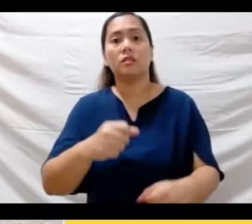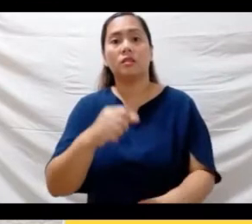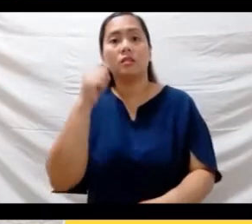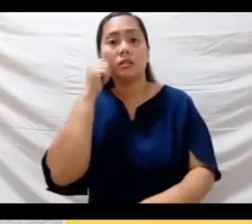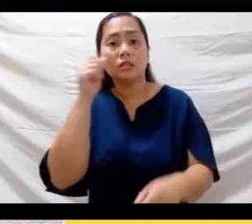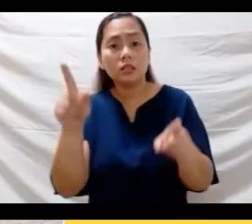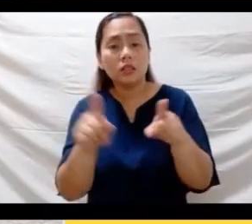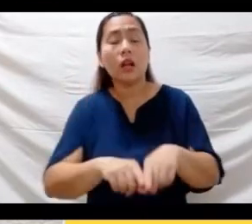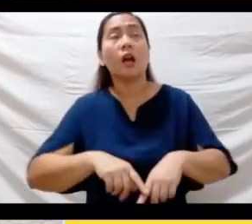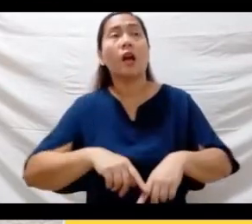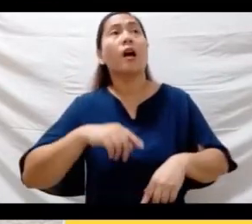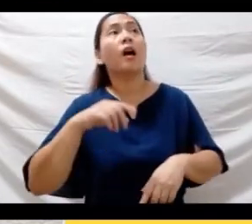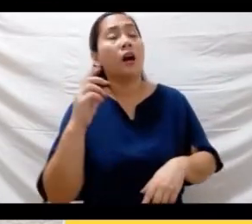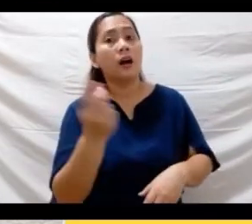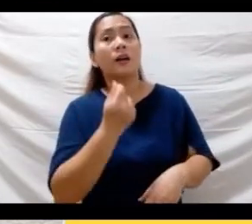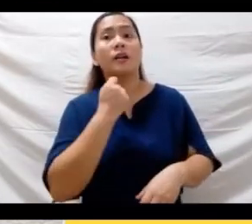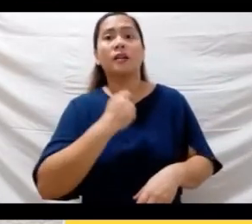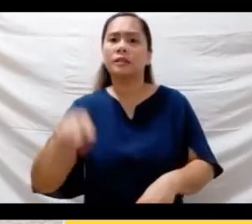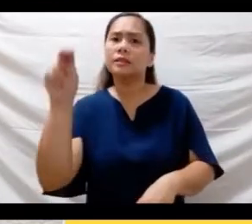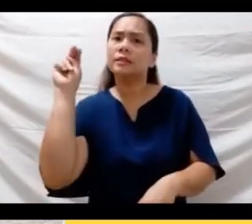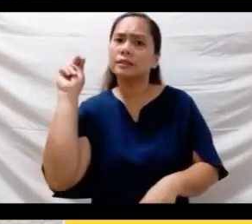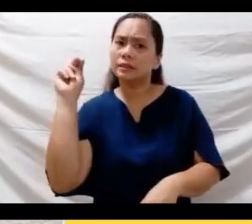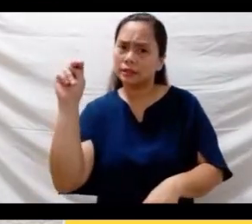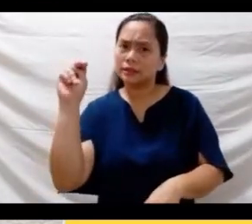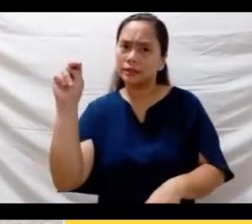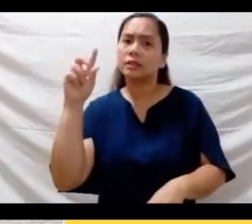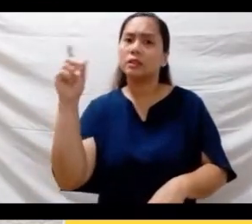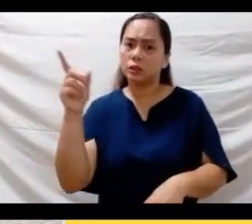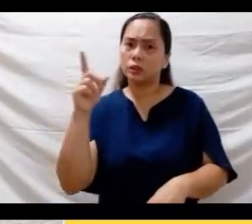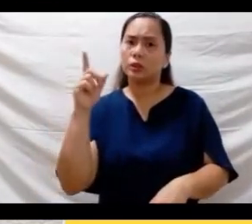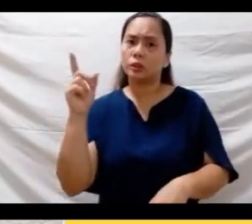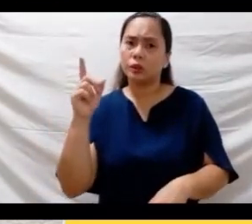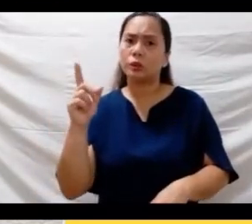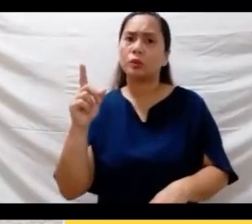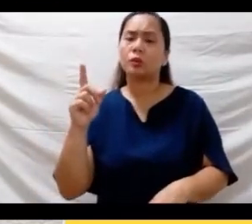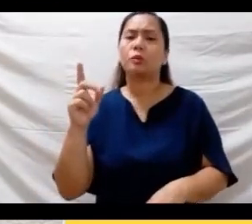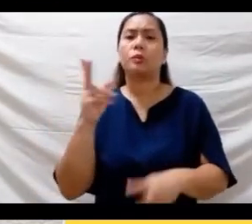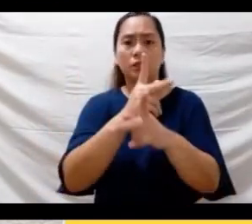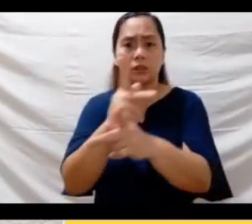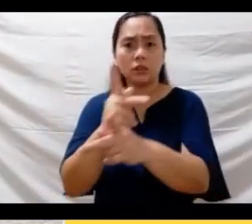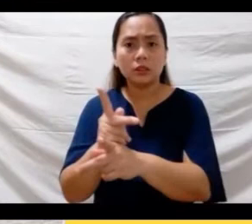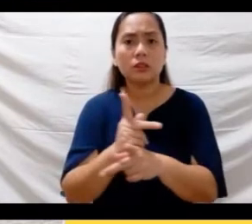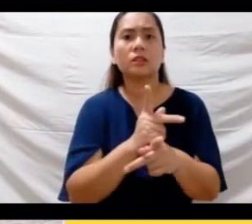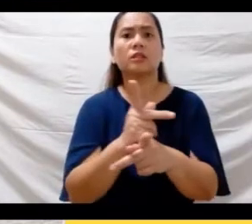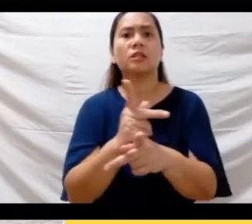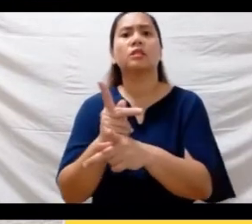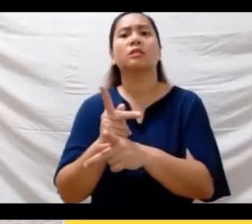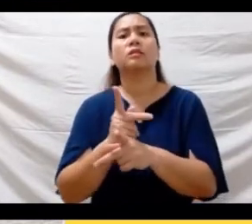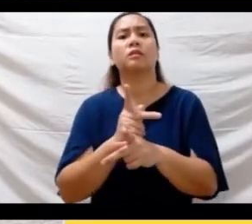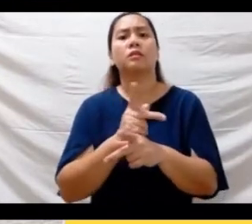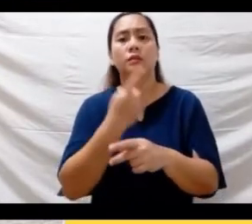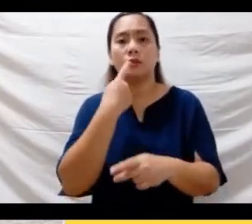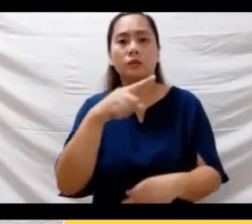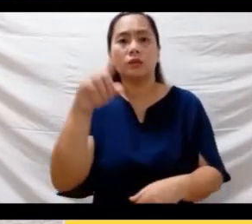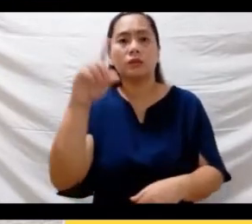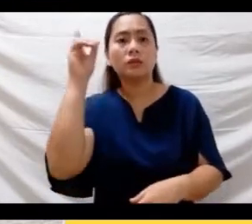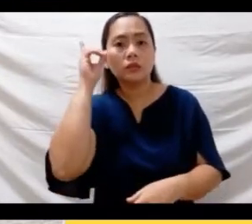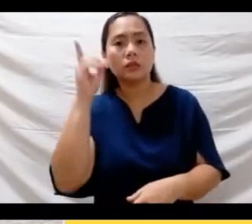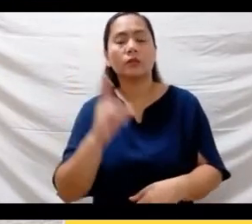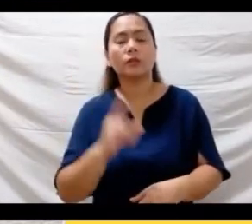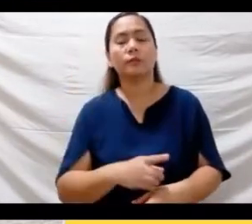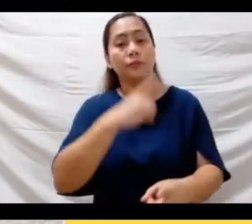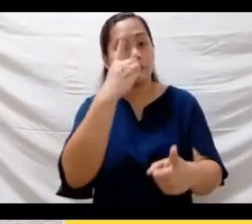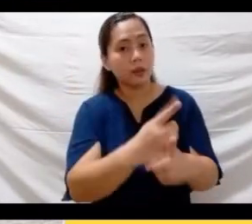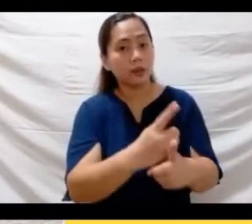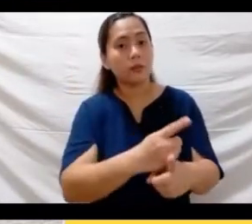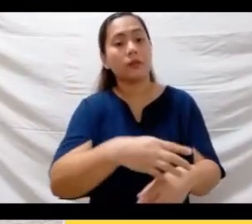Ah, bas dapat pala tayong maging alerto. Sabi ni Dino. Tama, wika